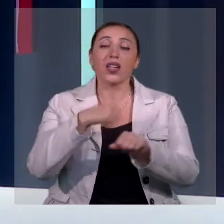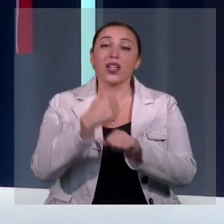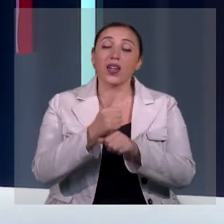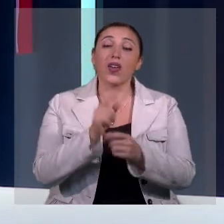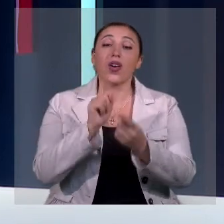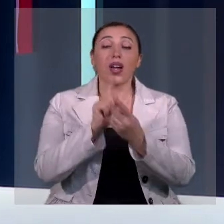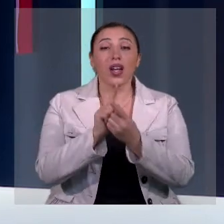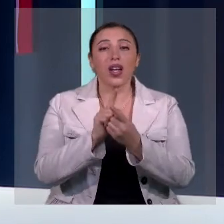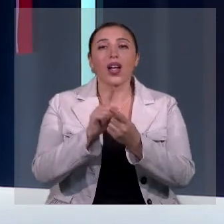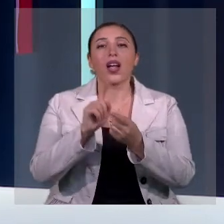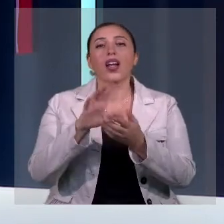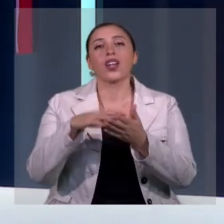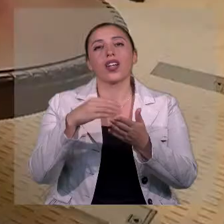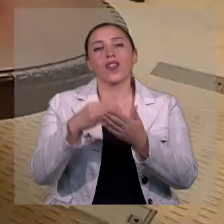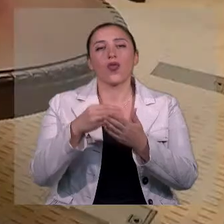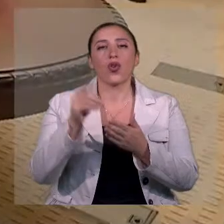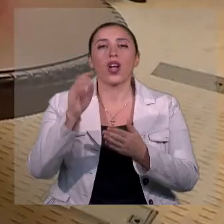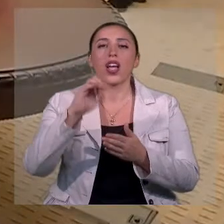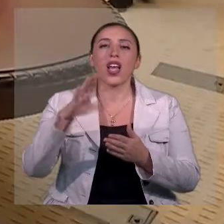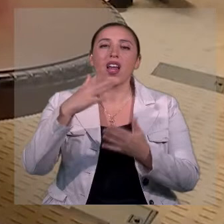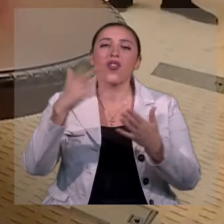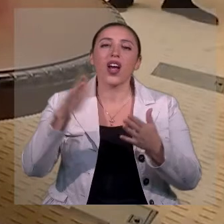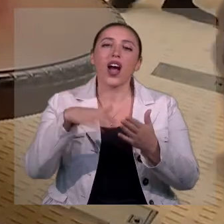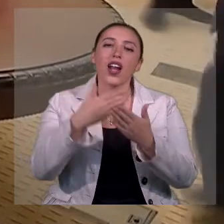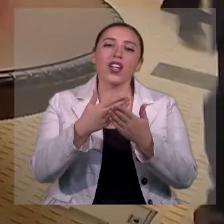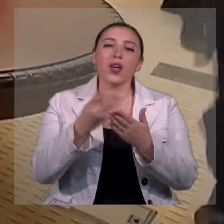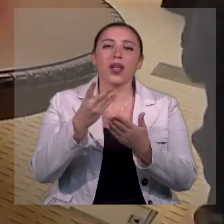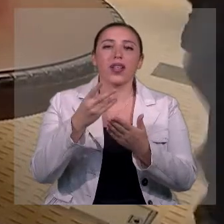հրաժարվելու փորձերն են լինելու։